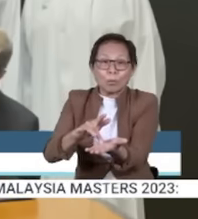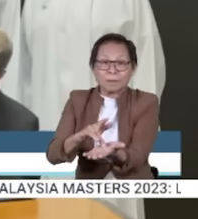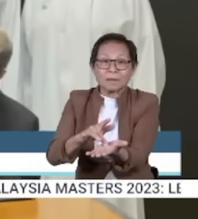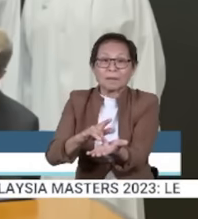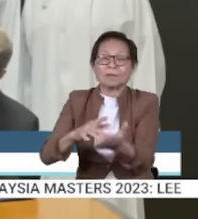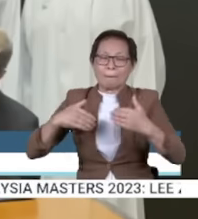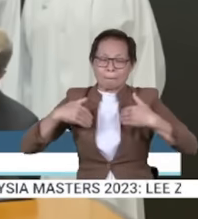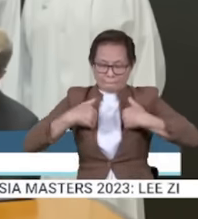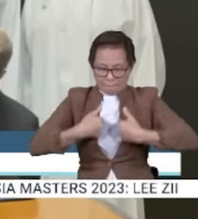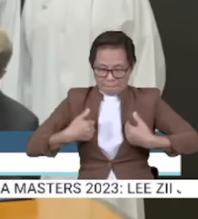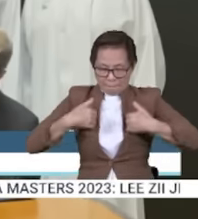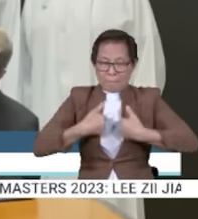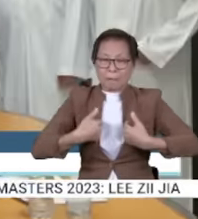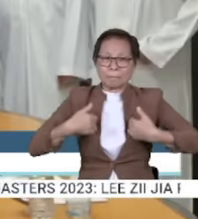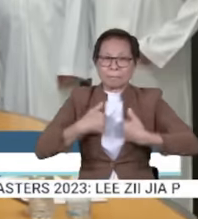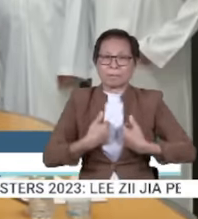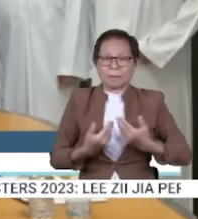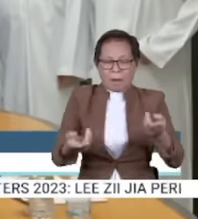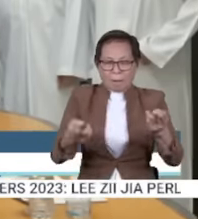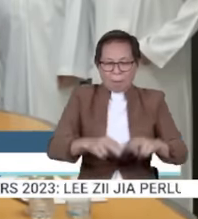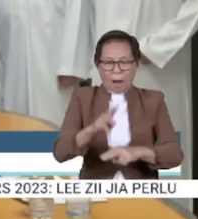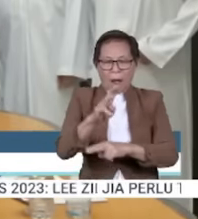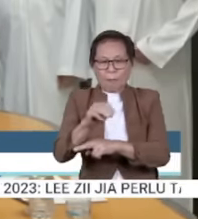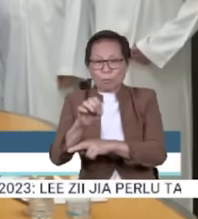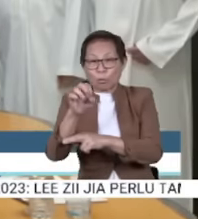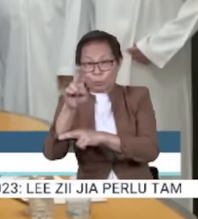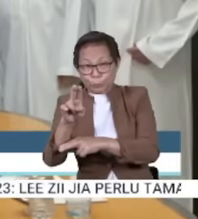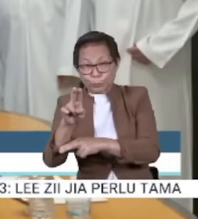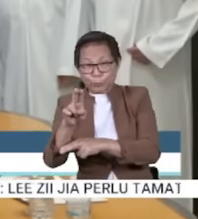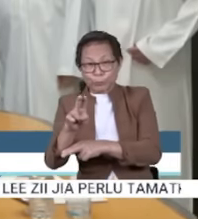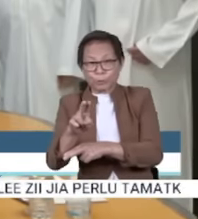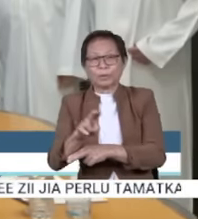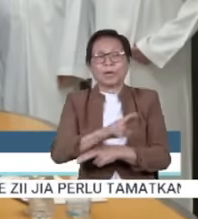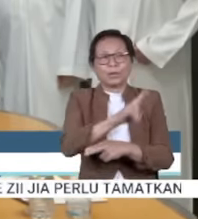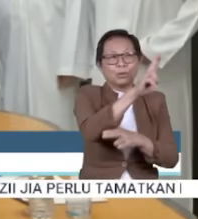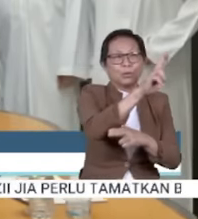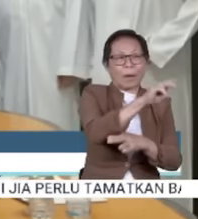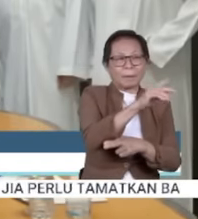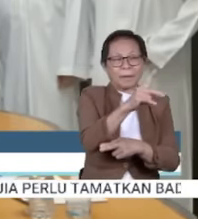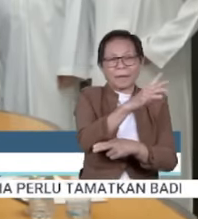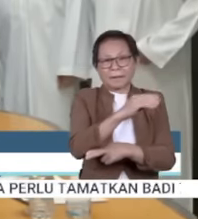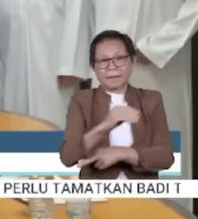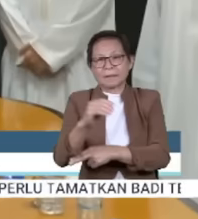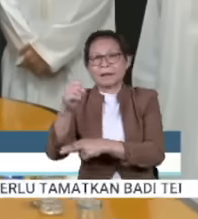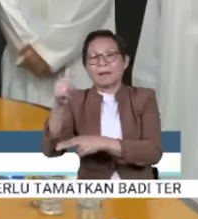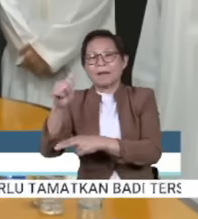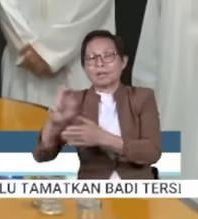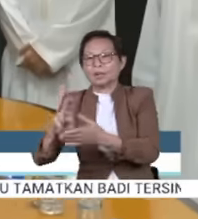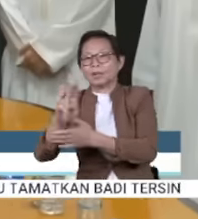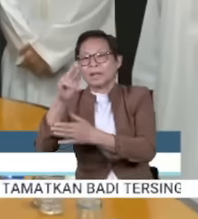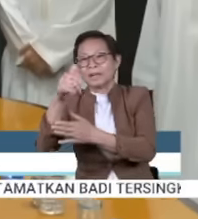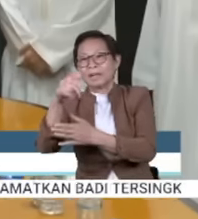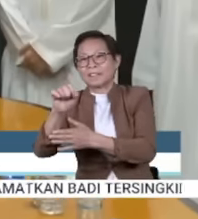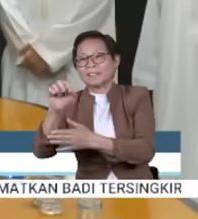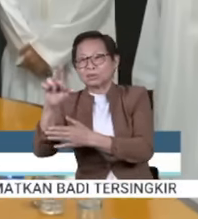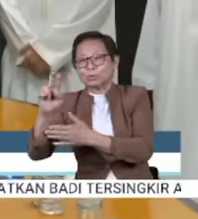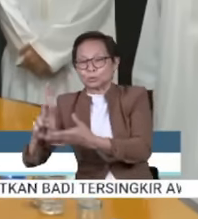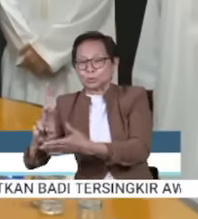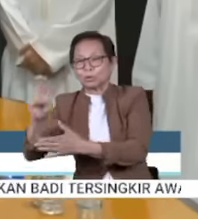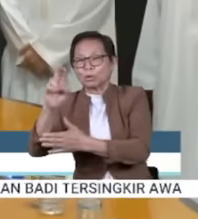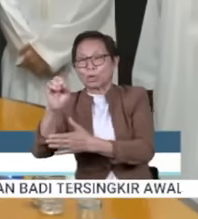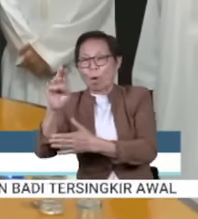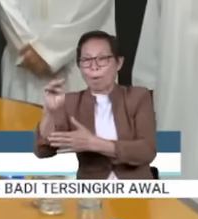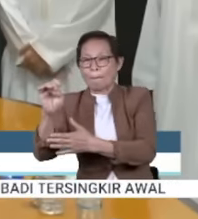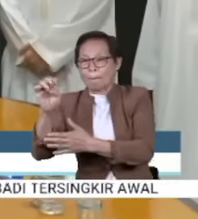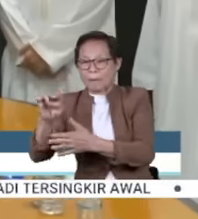kerjasama di materai melalui memori intermestaman MOU antara UMK dan Al syaqiah University dimuskan